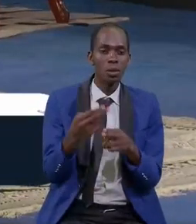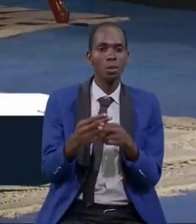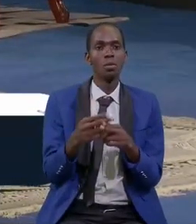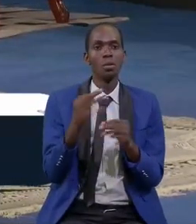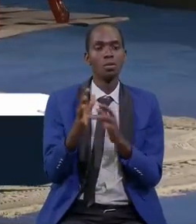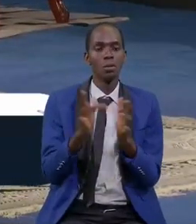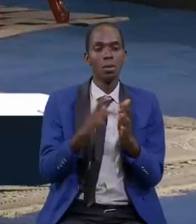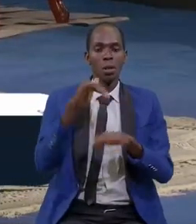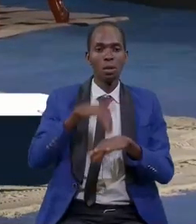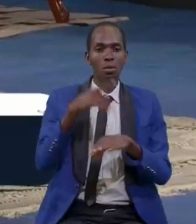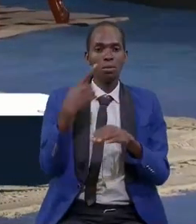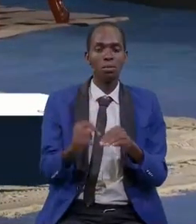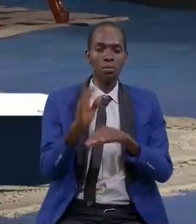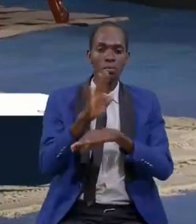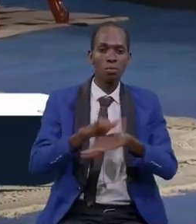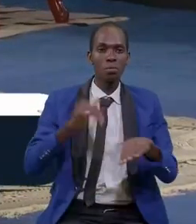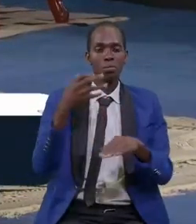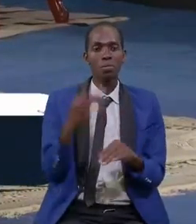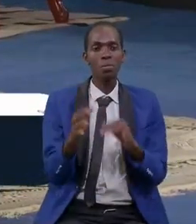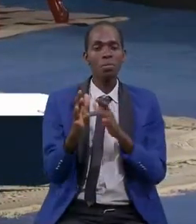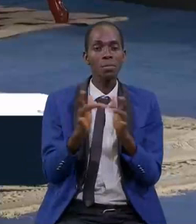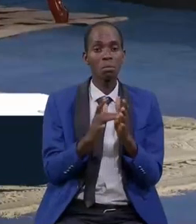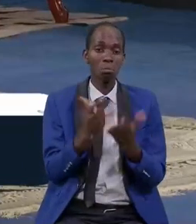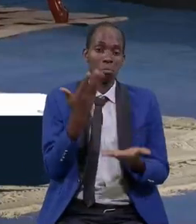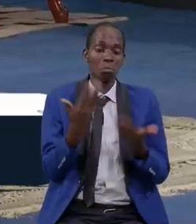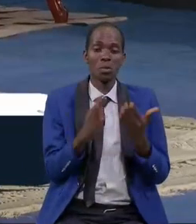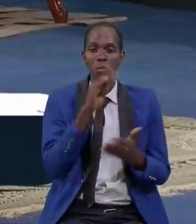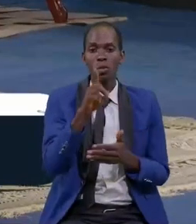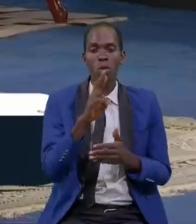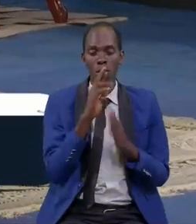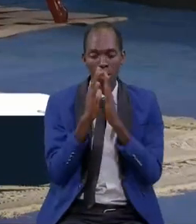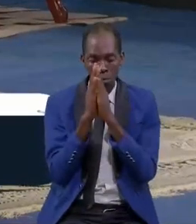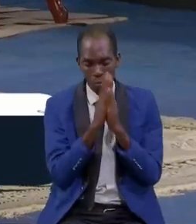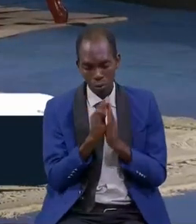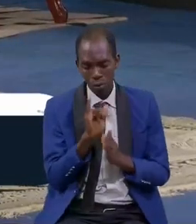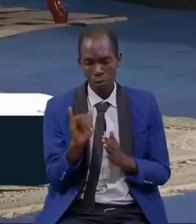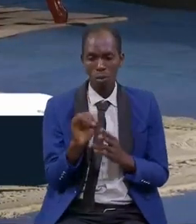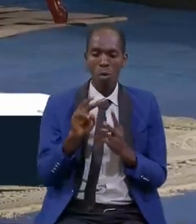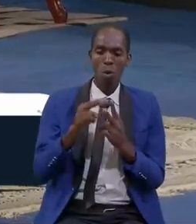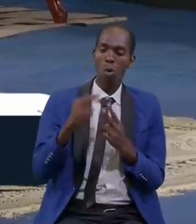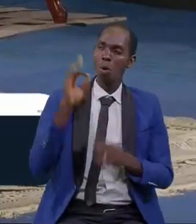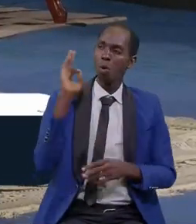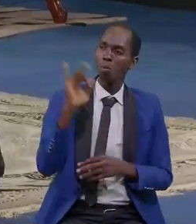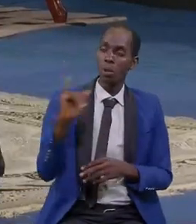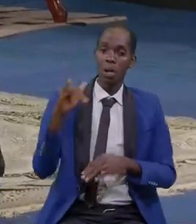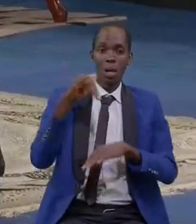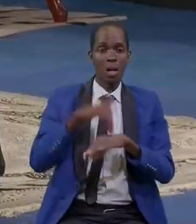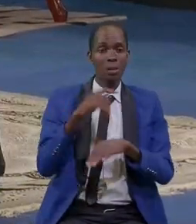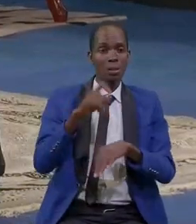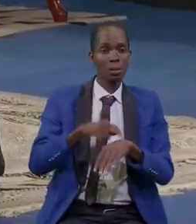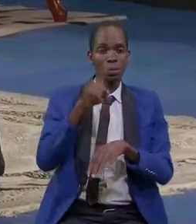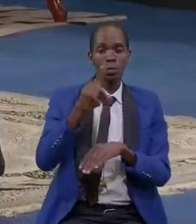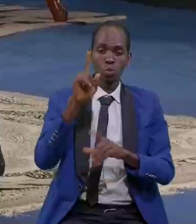mention du nom de Jésus, que tu pries, que tu sois en train de prêcher, à la mention du nom de